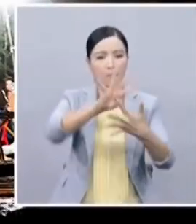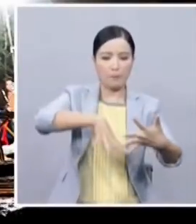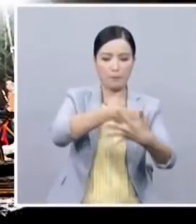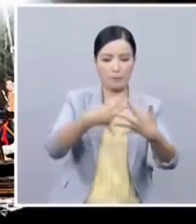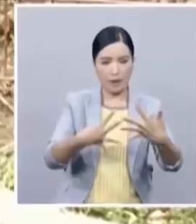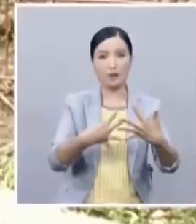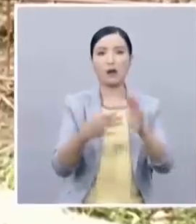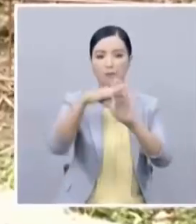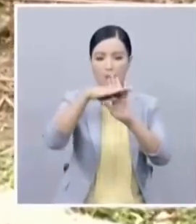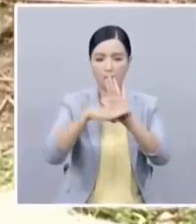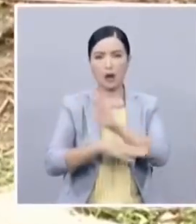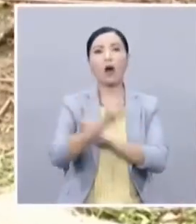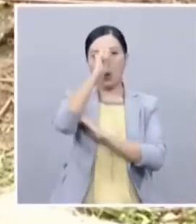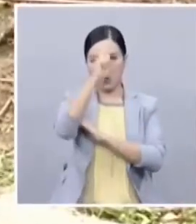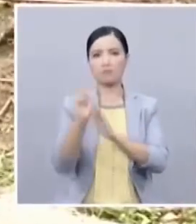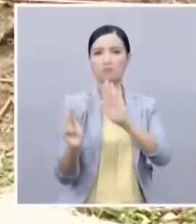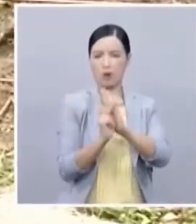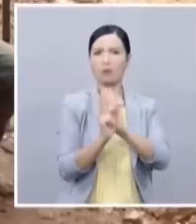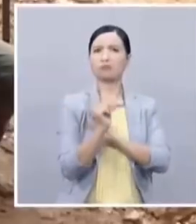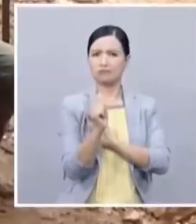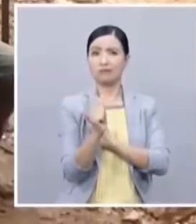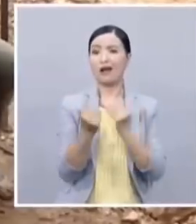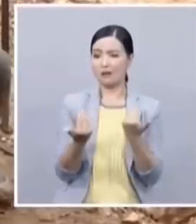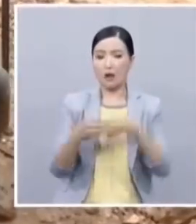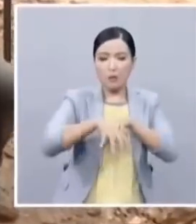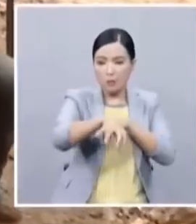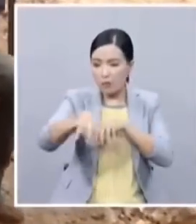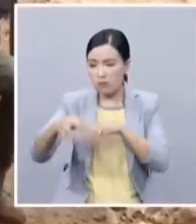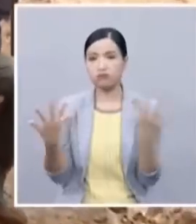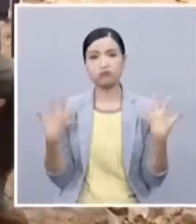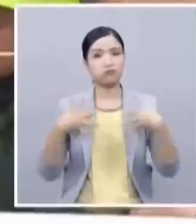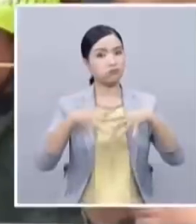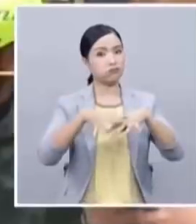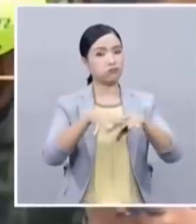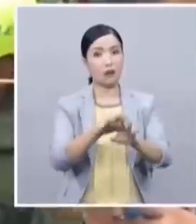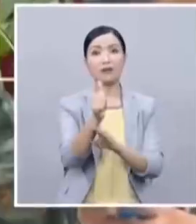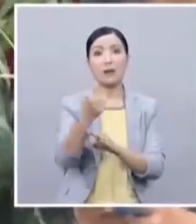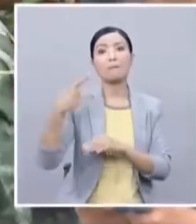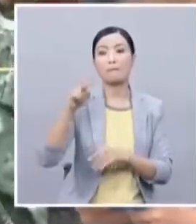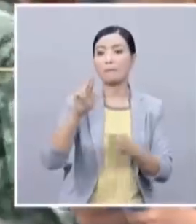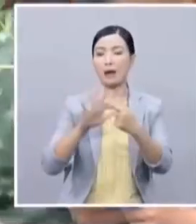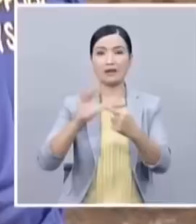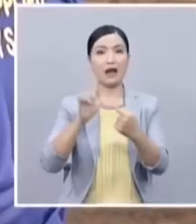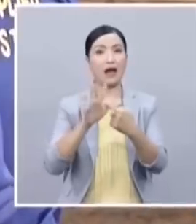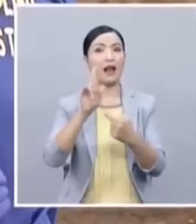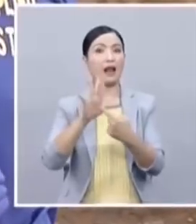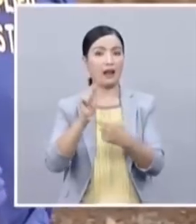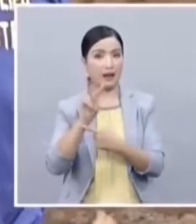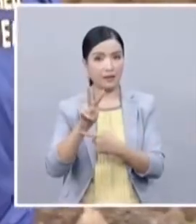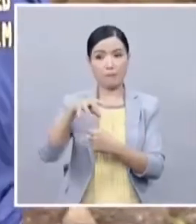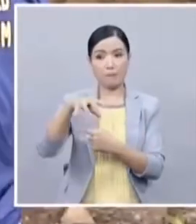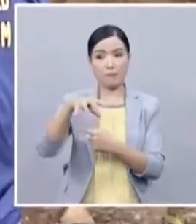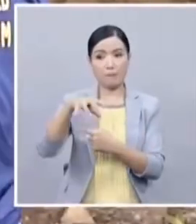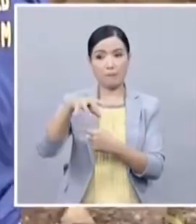พกติกาการประกาศครั้งนี้ผมถือว่าเป็นการบูรณาการในรูปแบบของประชารัฐนะครับด้วยความร่วมมือกันของภาครัฐเอกชนวิช